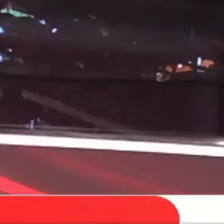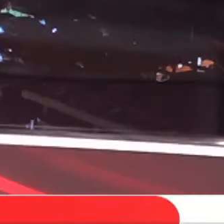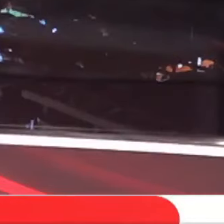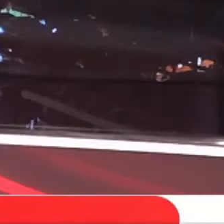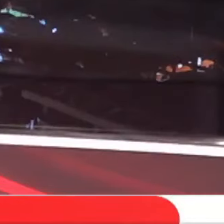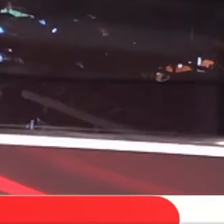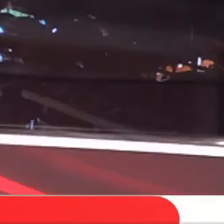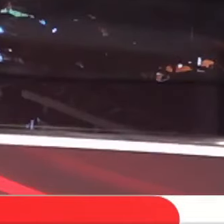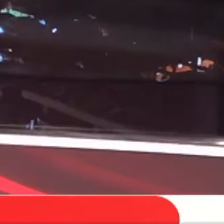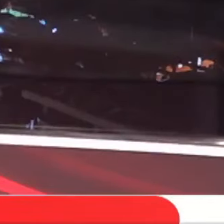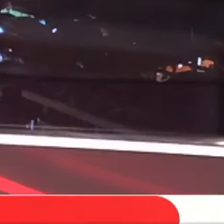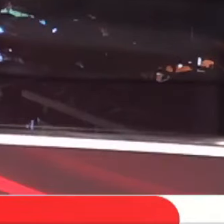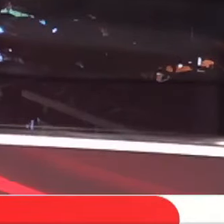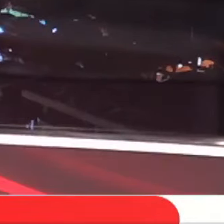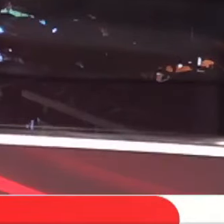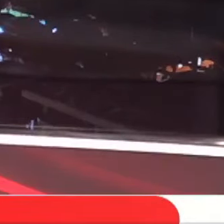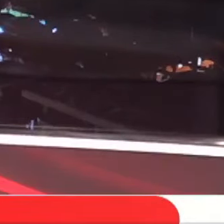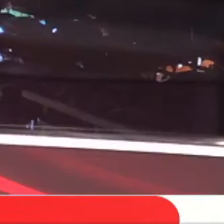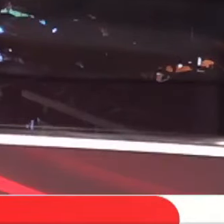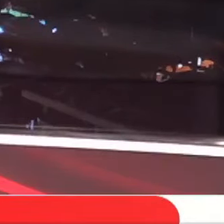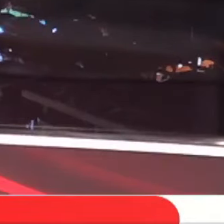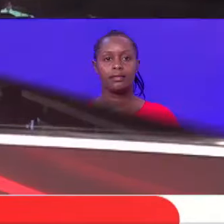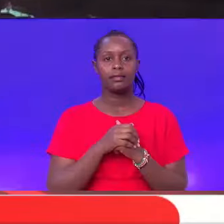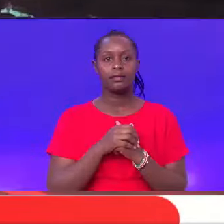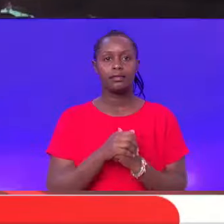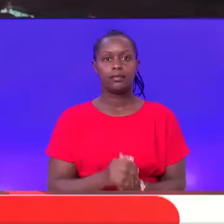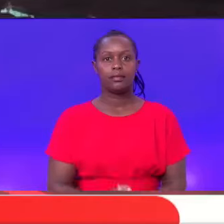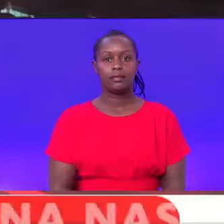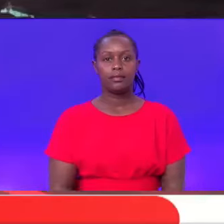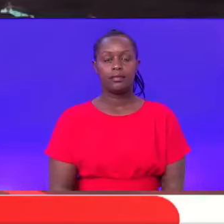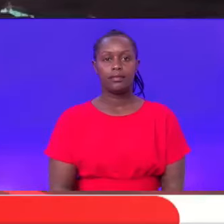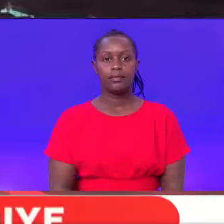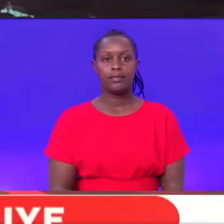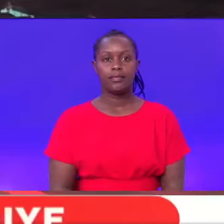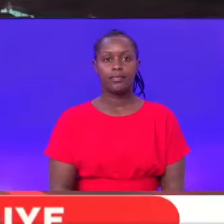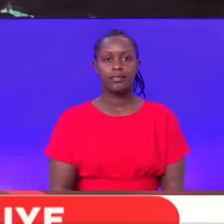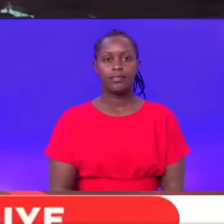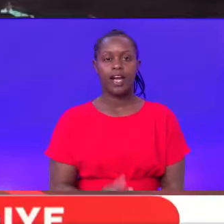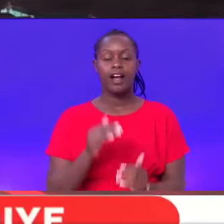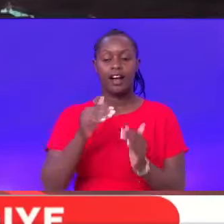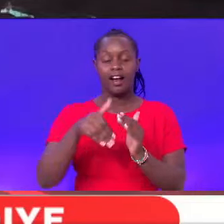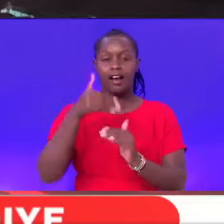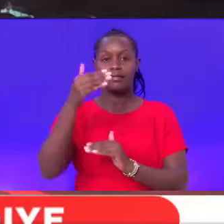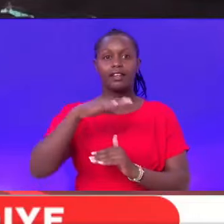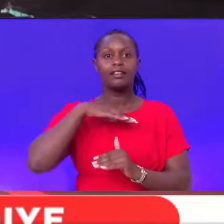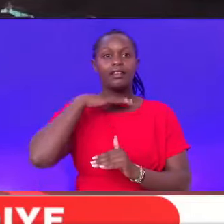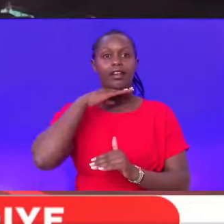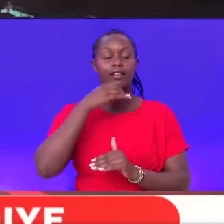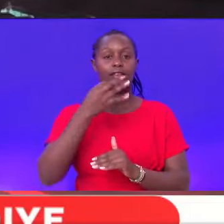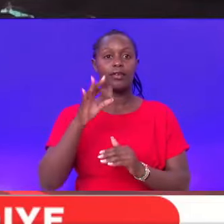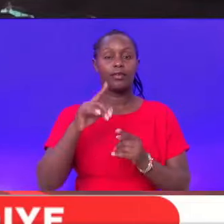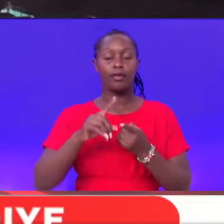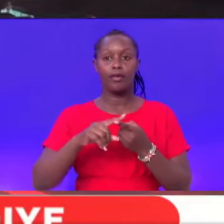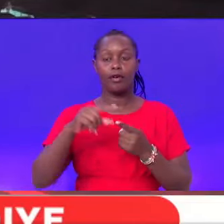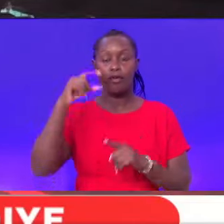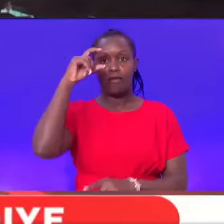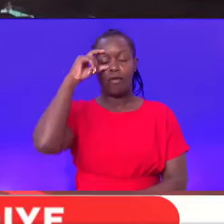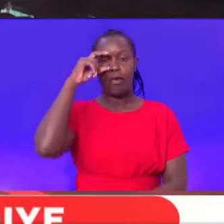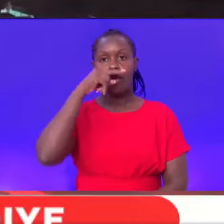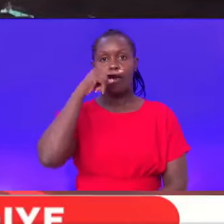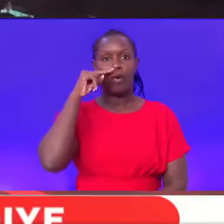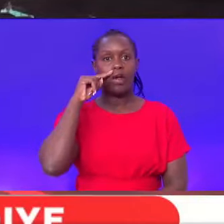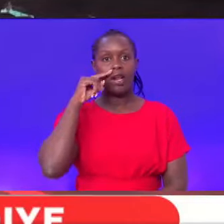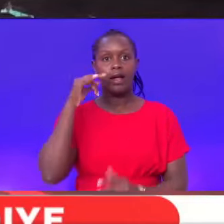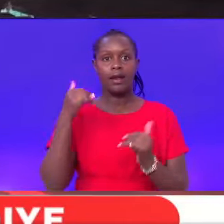Catherine Simaloi. Moja kwa moja ni kwamba siku chache baada ya marehemu Francis Ogola kufariki dunia, Rais William Ruto